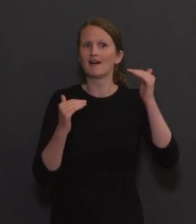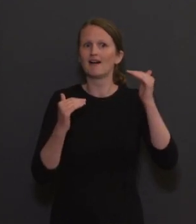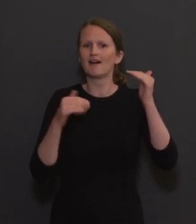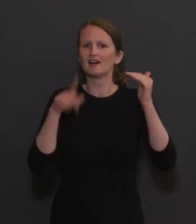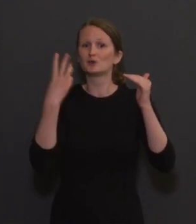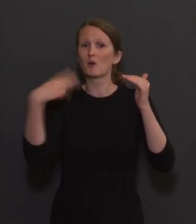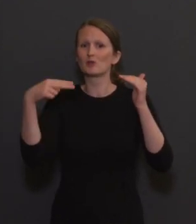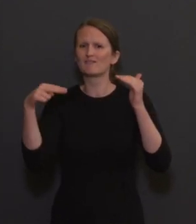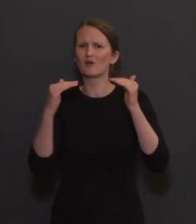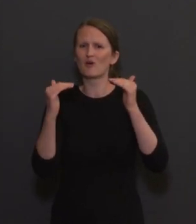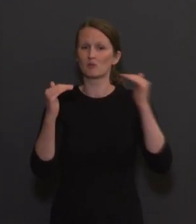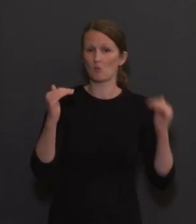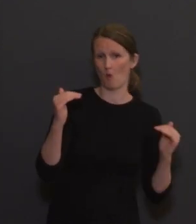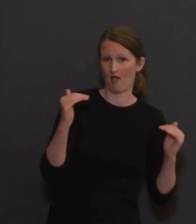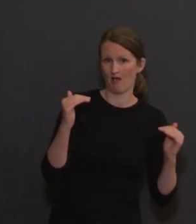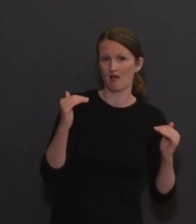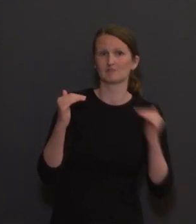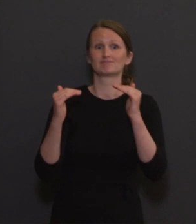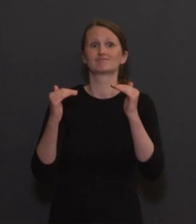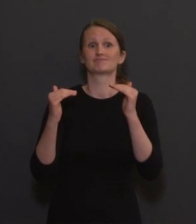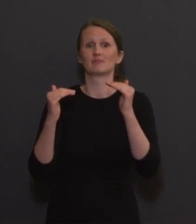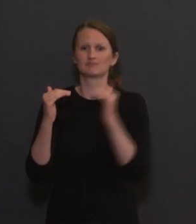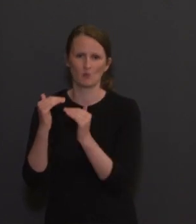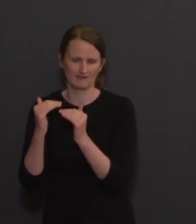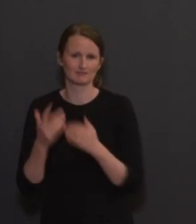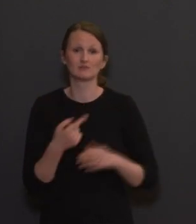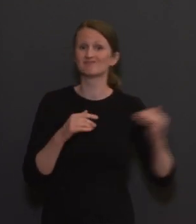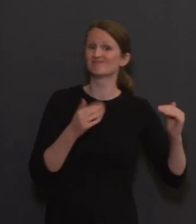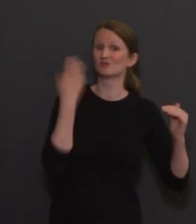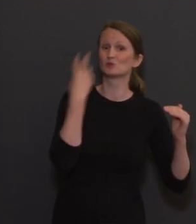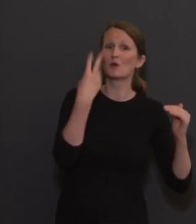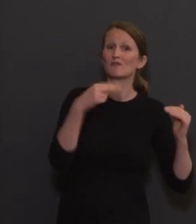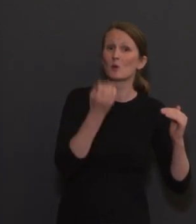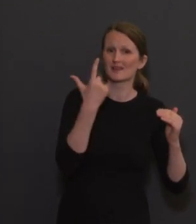les 7500, avec 7487 patients hospitalisés.